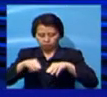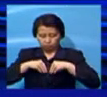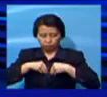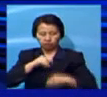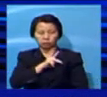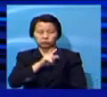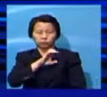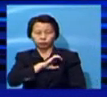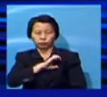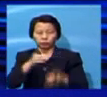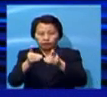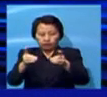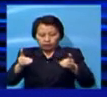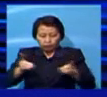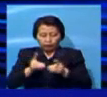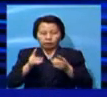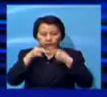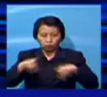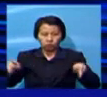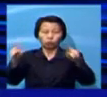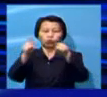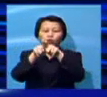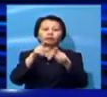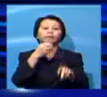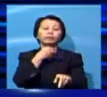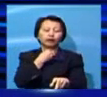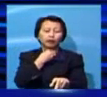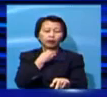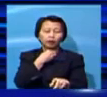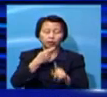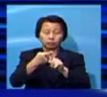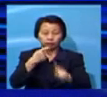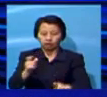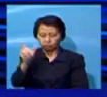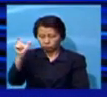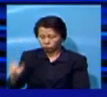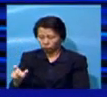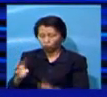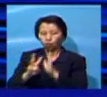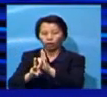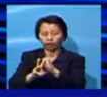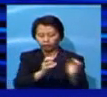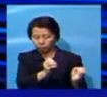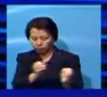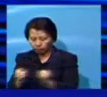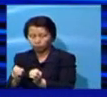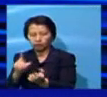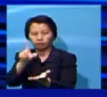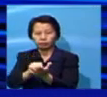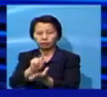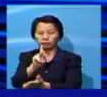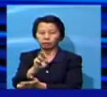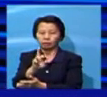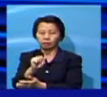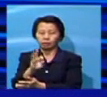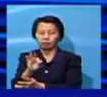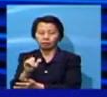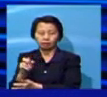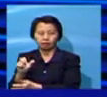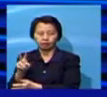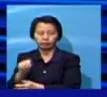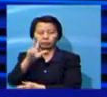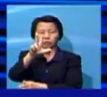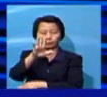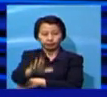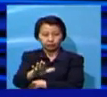daerah Kuala kangsar acp Ahmad tarmmizi Abdul hak daripada seorang wakil penganjur dari kumpulan media karangkraf pada 3 petang